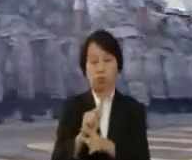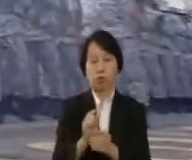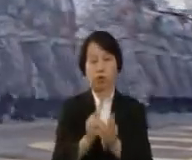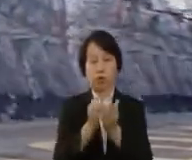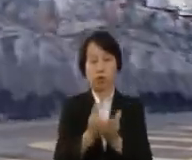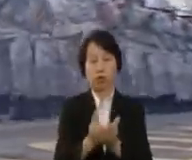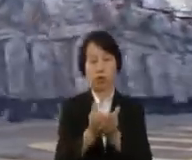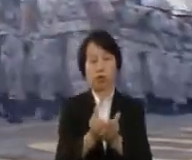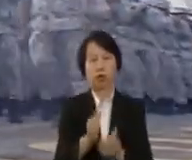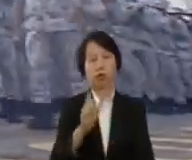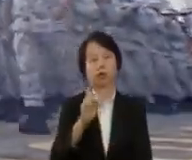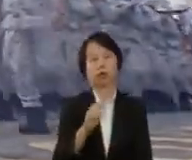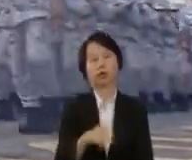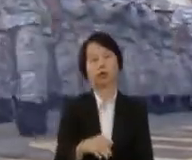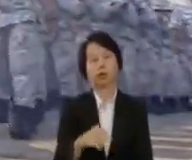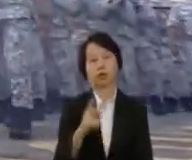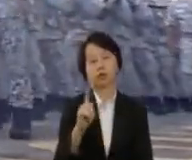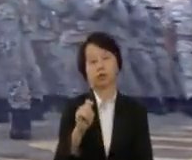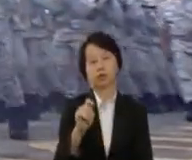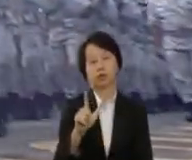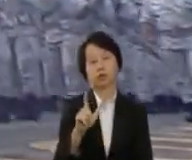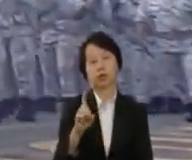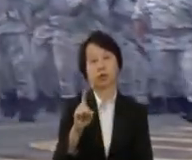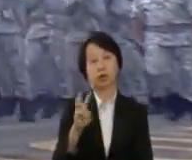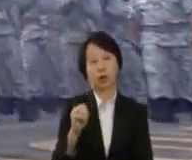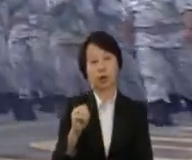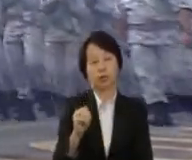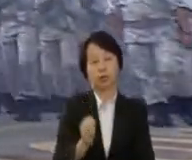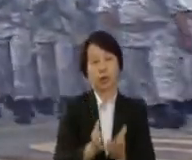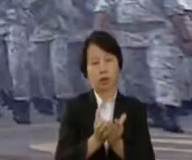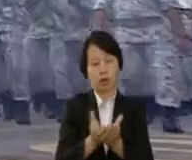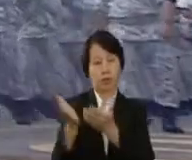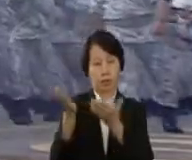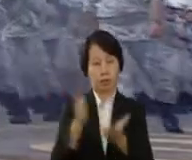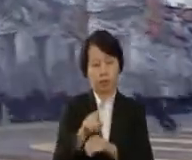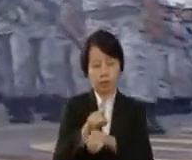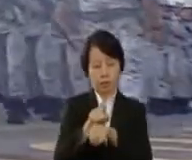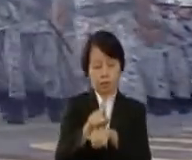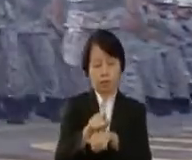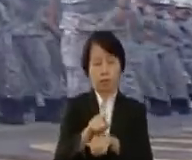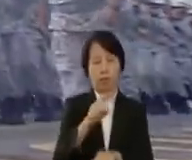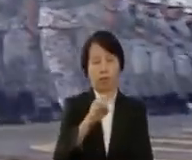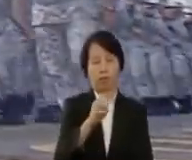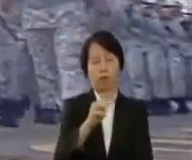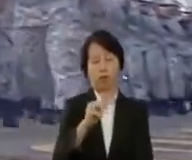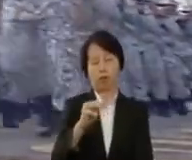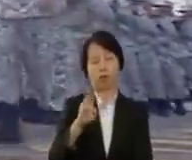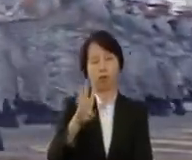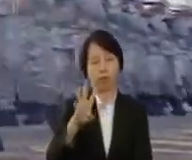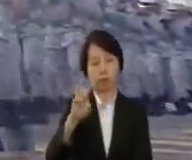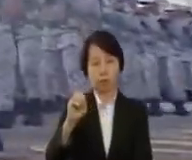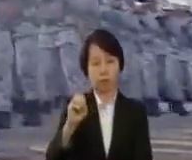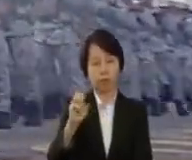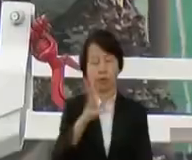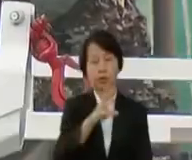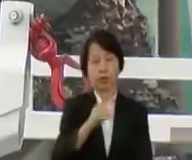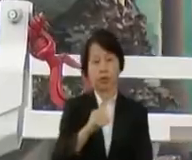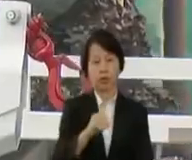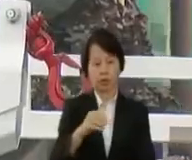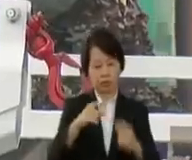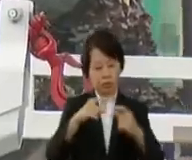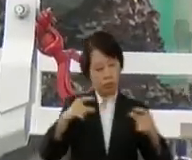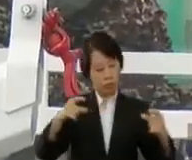Kapal-kapal TLDM. Kenderaan pertama membawa misal Exocet MM40 dan